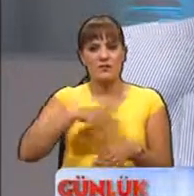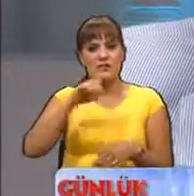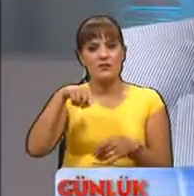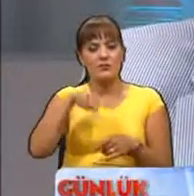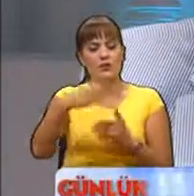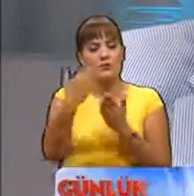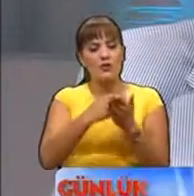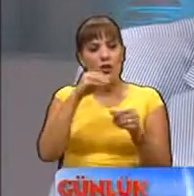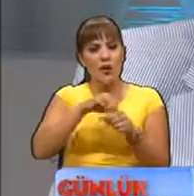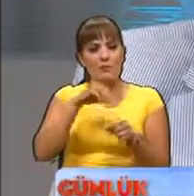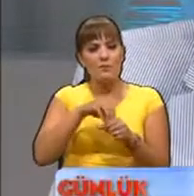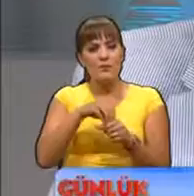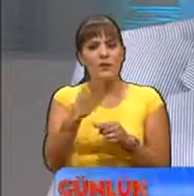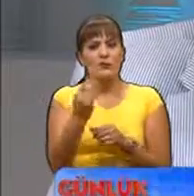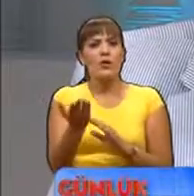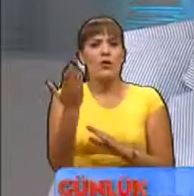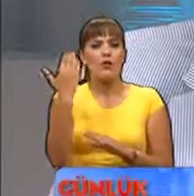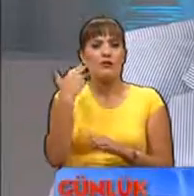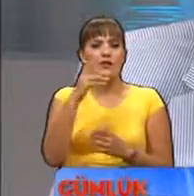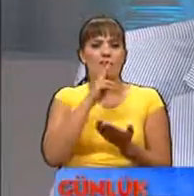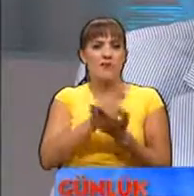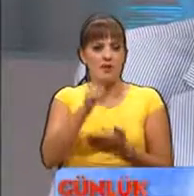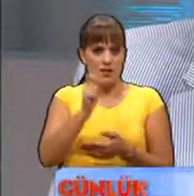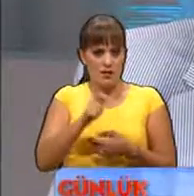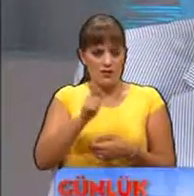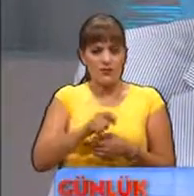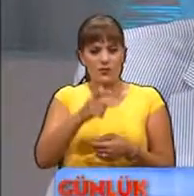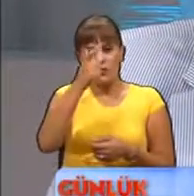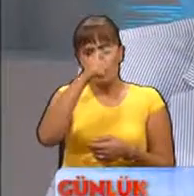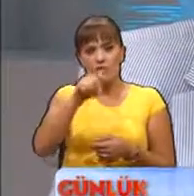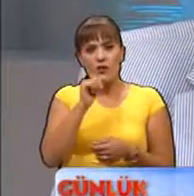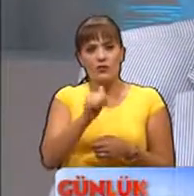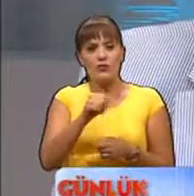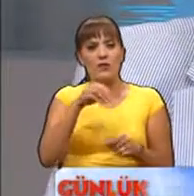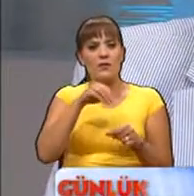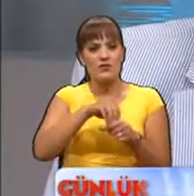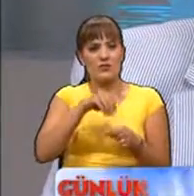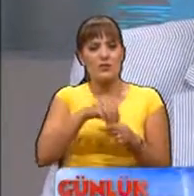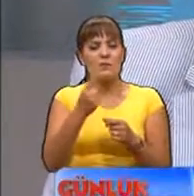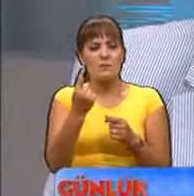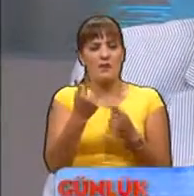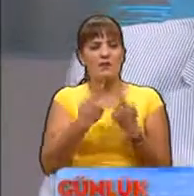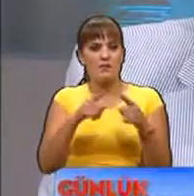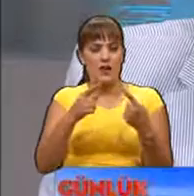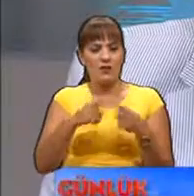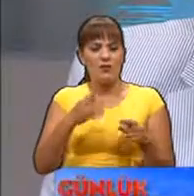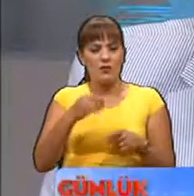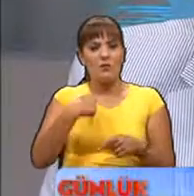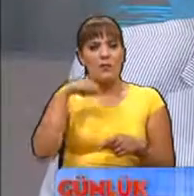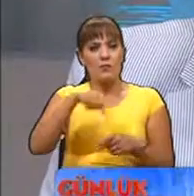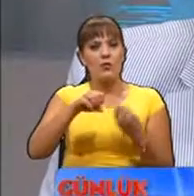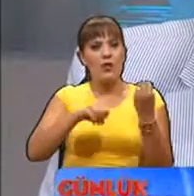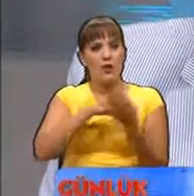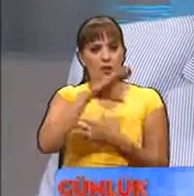Buyurun. Sizinle bu programımızı çok önceden kararlaştırmıştık. Türkiye'nin gündemi şu anda farklılaştı. Evet. Ben